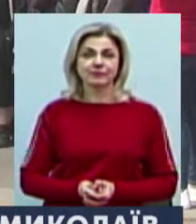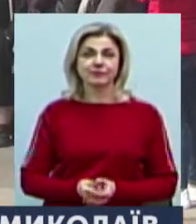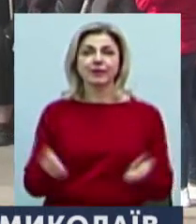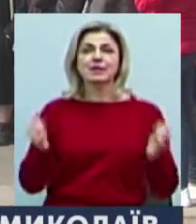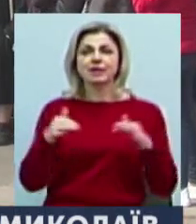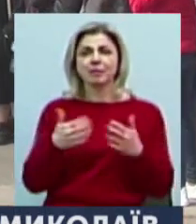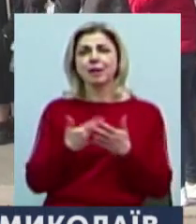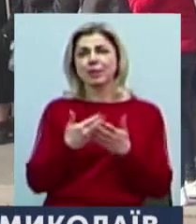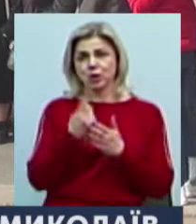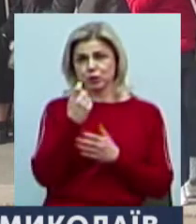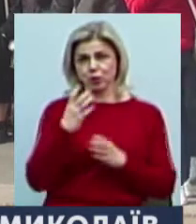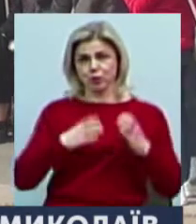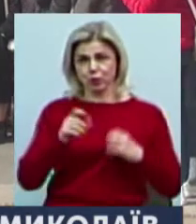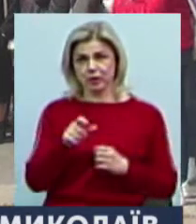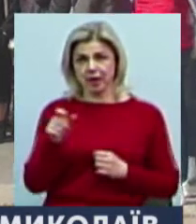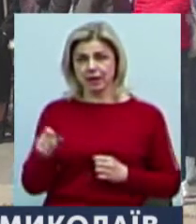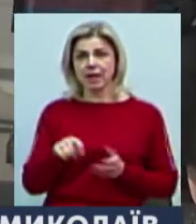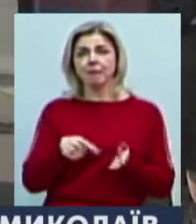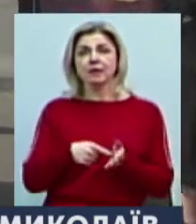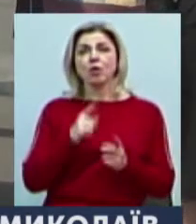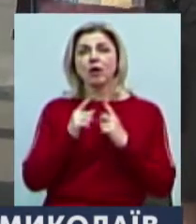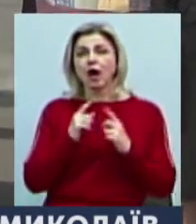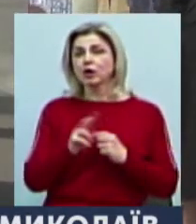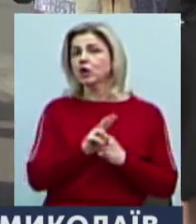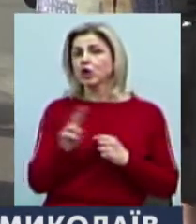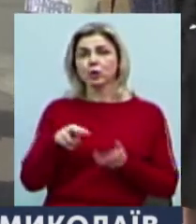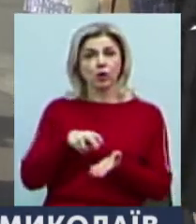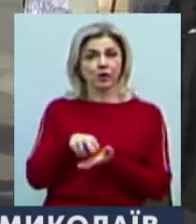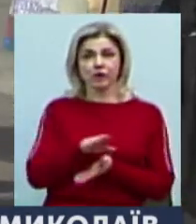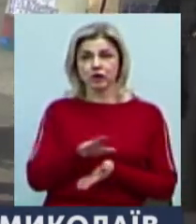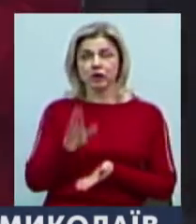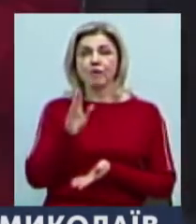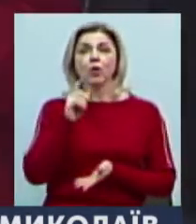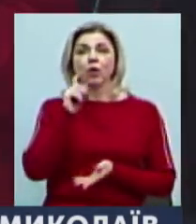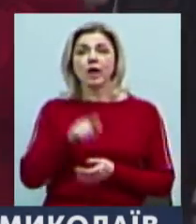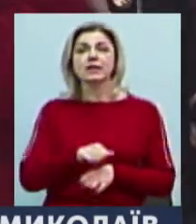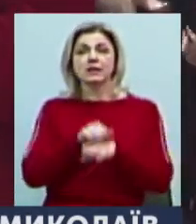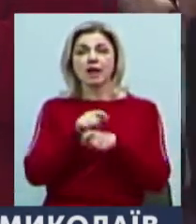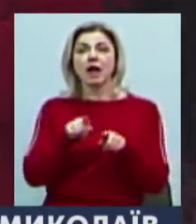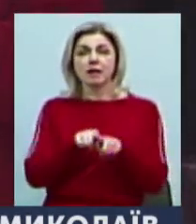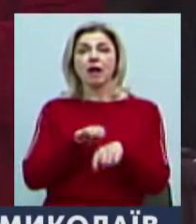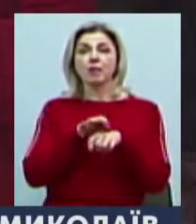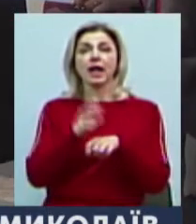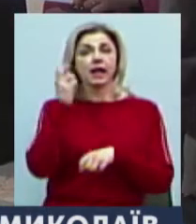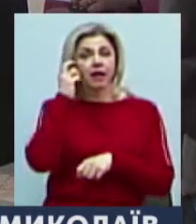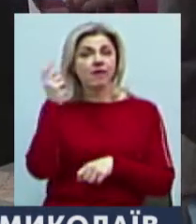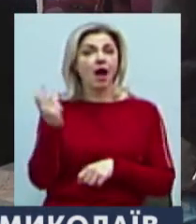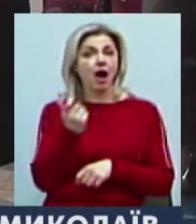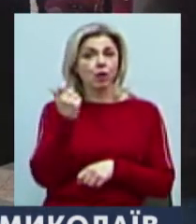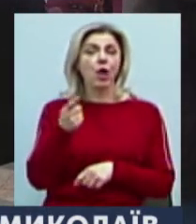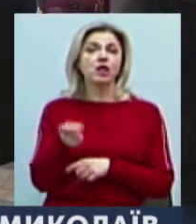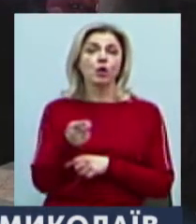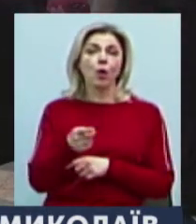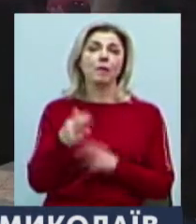Зібралось близько 100 студентів. З міської ради так ніхто і не вийшов. В Україні страйки також відбувались в Києві, Харкові,